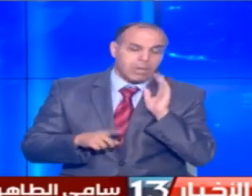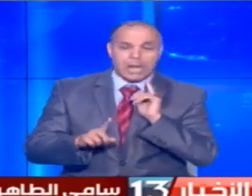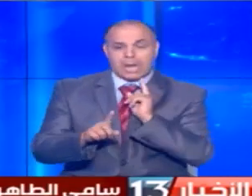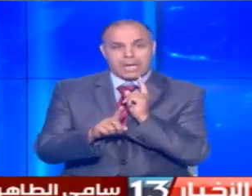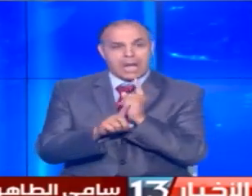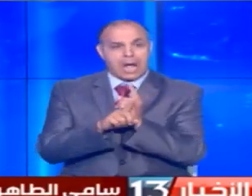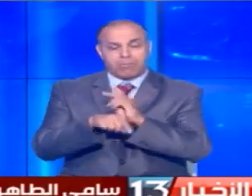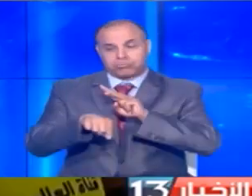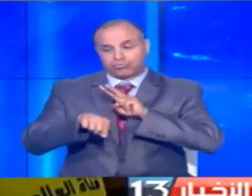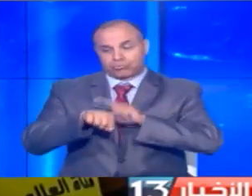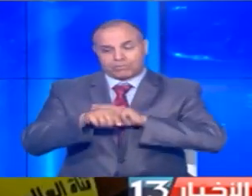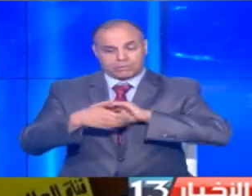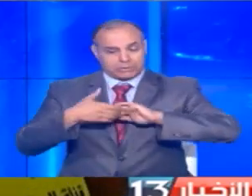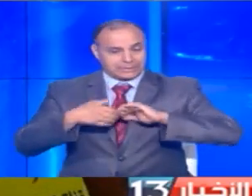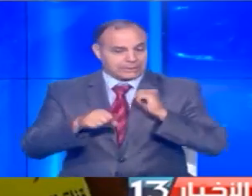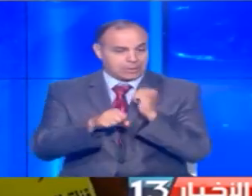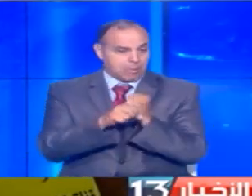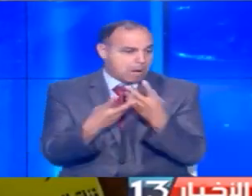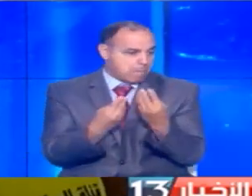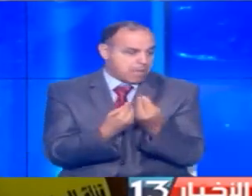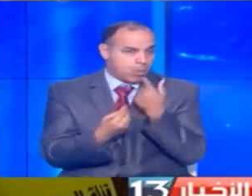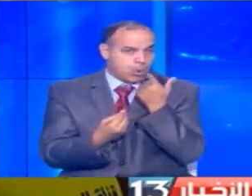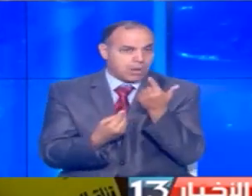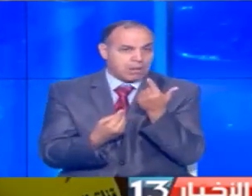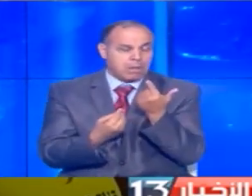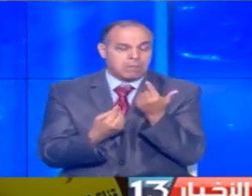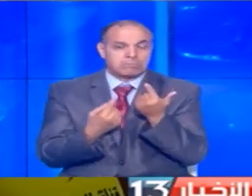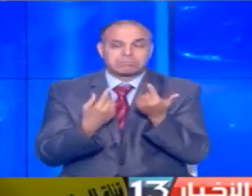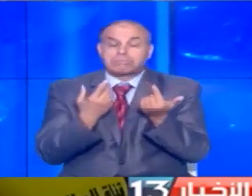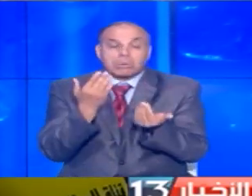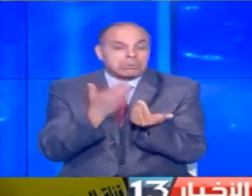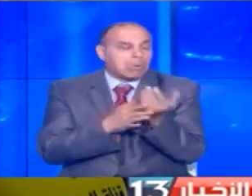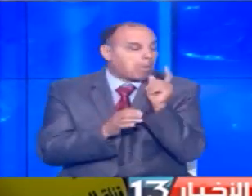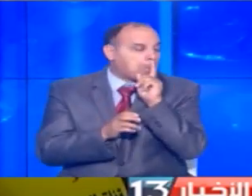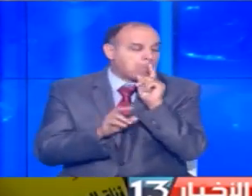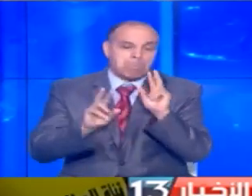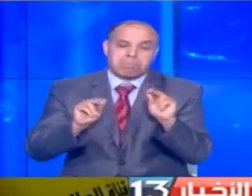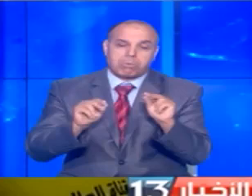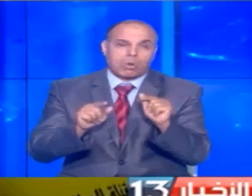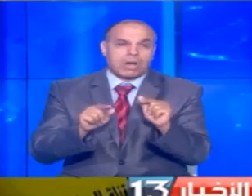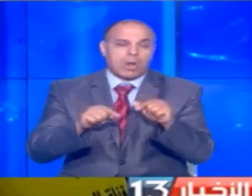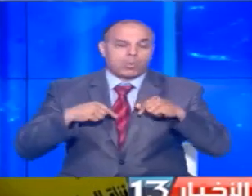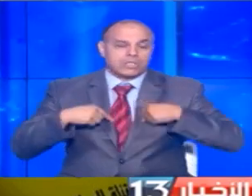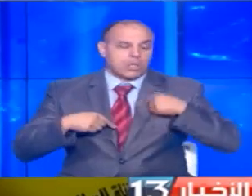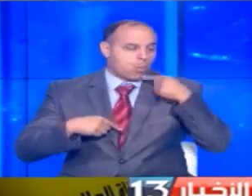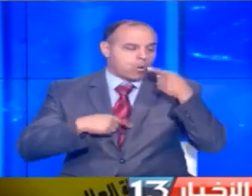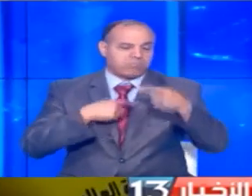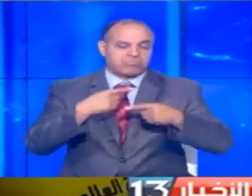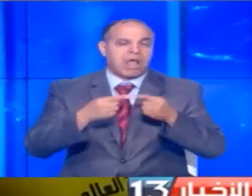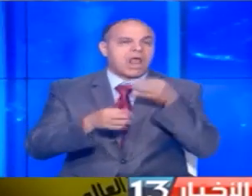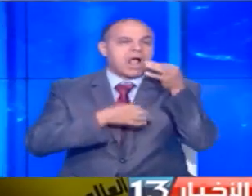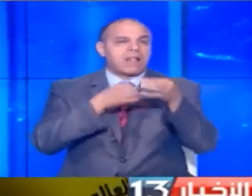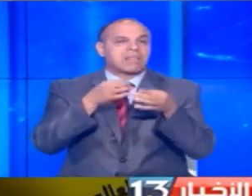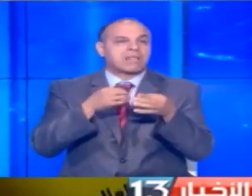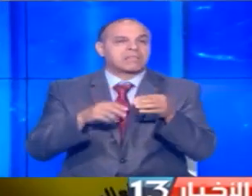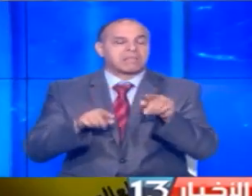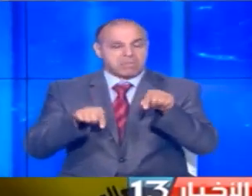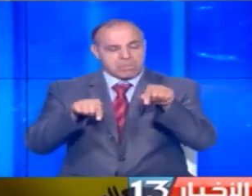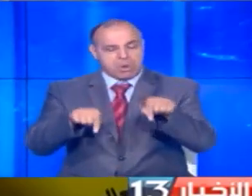بين الأمين العام ورئيس الحكومة لم يجد فيه جديد، بل واصل رئيس الحكومة الحديث على الوضع